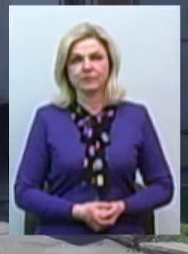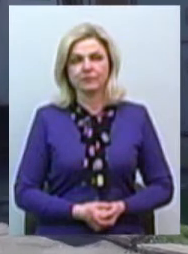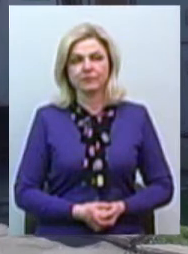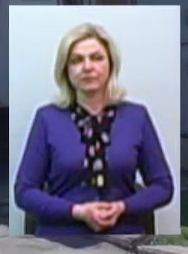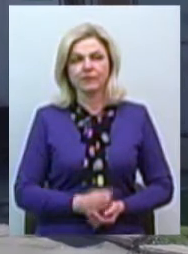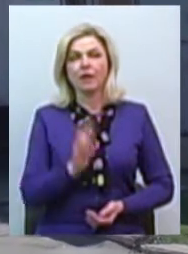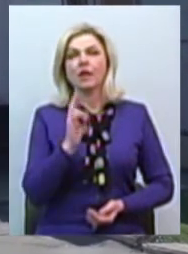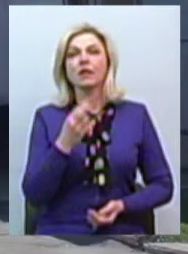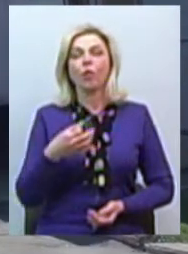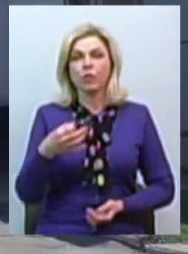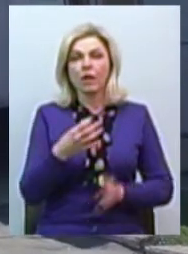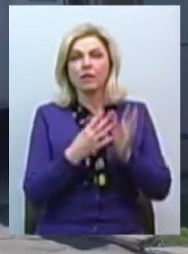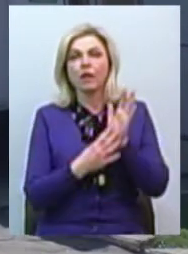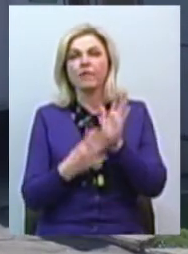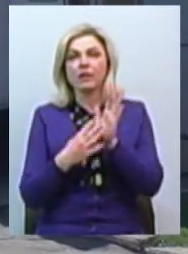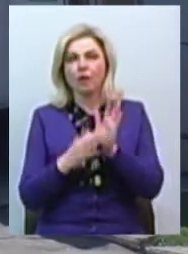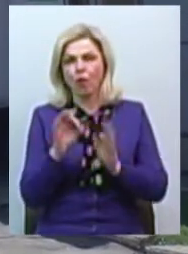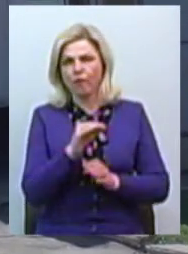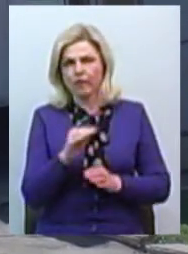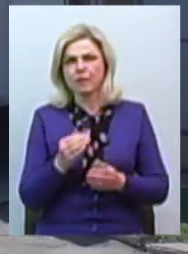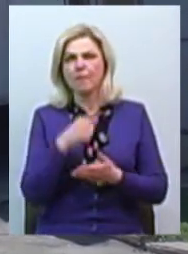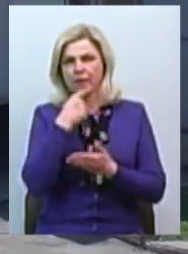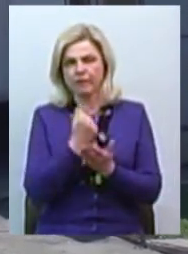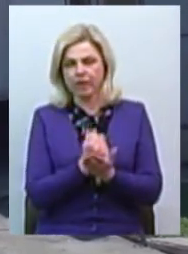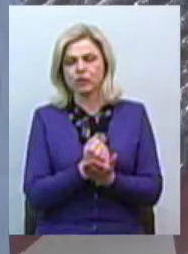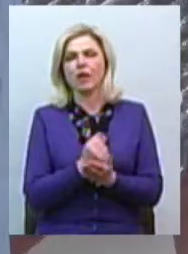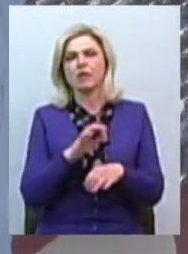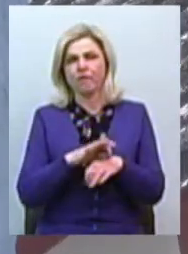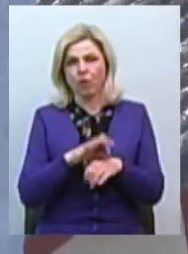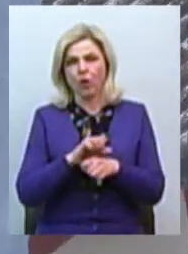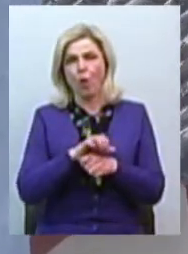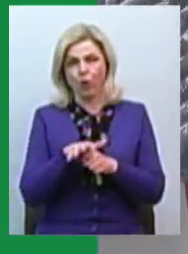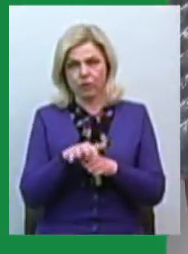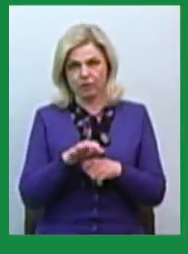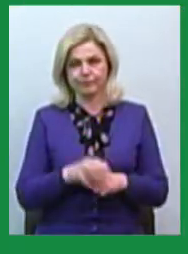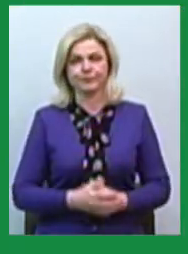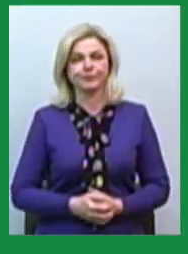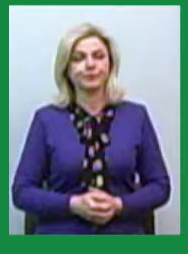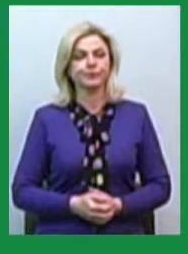На Миколаївщині 99 офіційних підтверджених випадків захворювання на коронавірус.